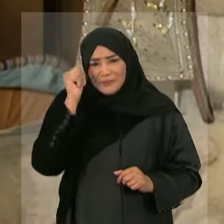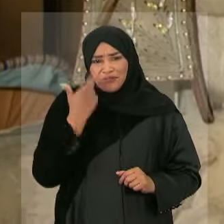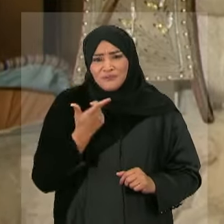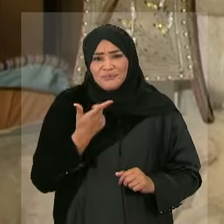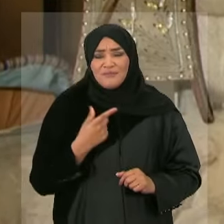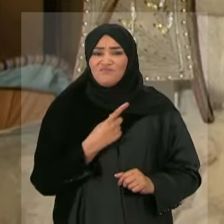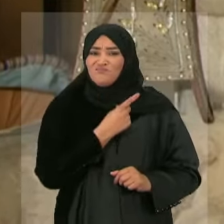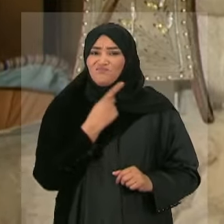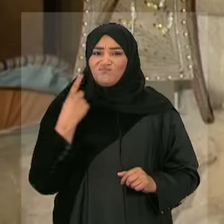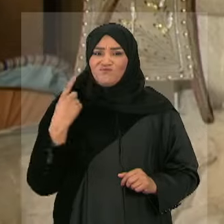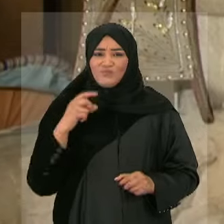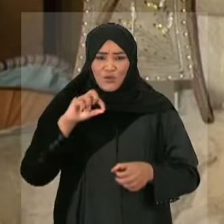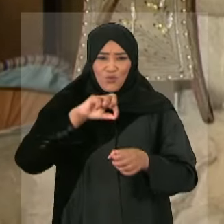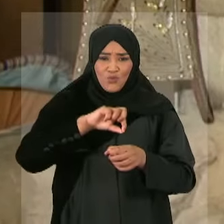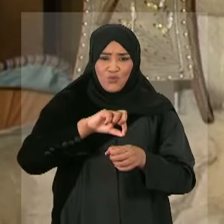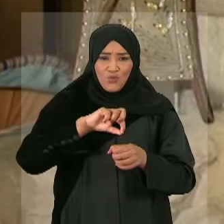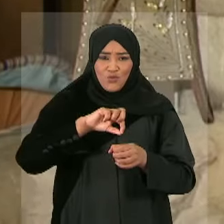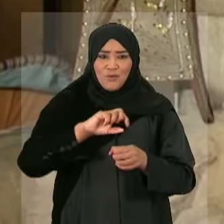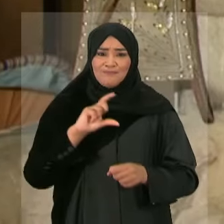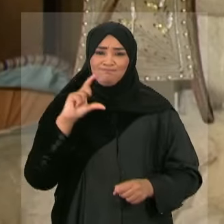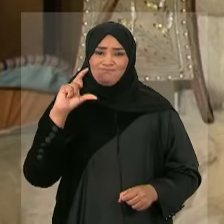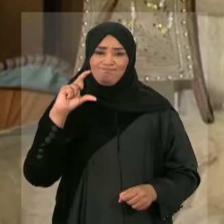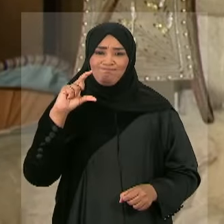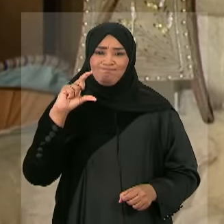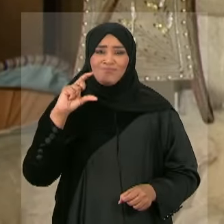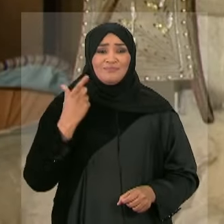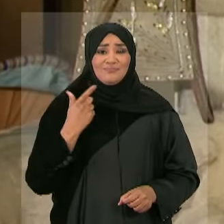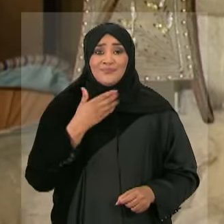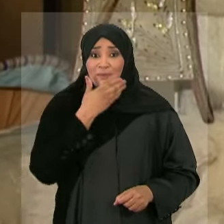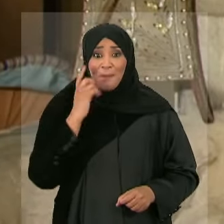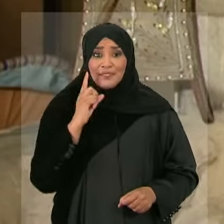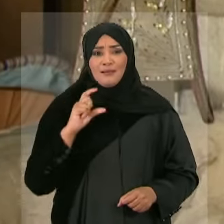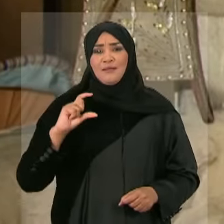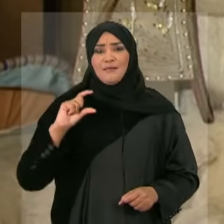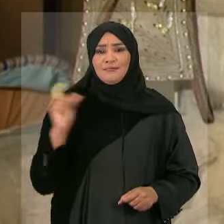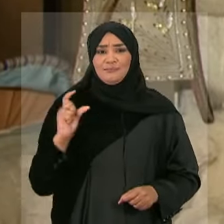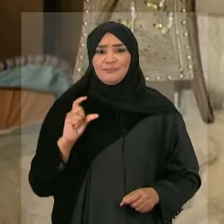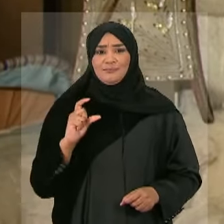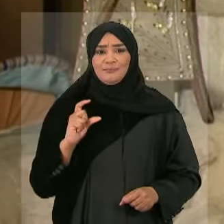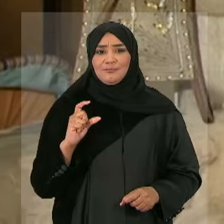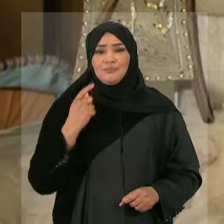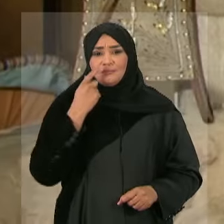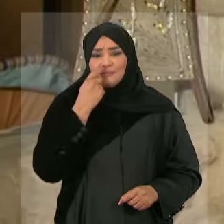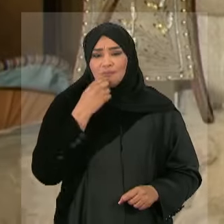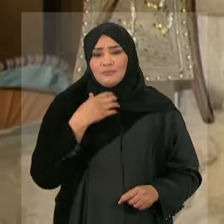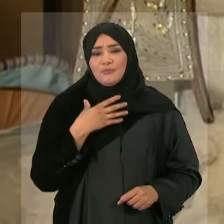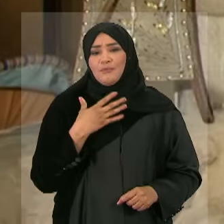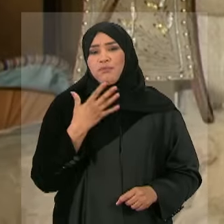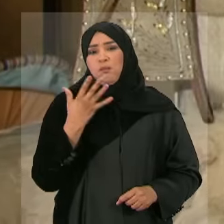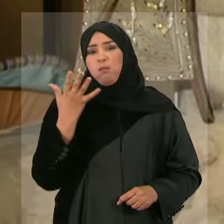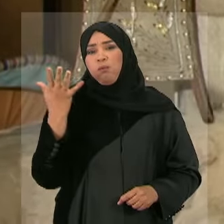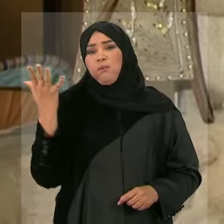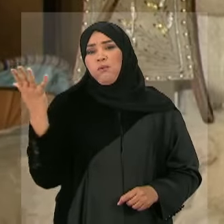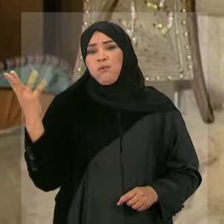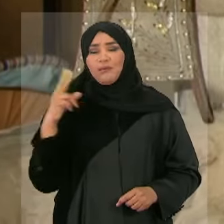هيك عشان تفيح هاي الريحة. كل سنة برمضان بتنهز هاي العلاقة، بتطلع عبقها في مناخيري، بتطلع عبقها